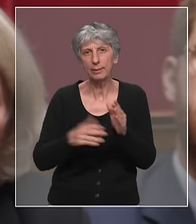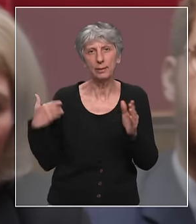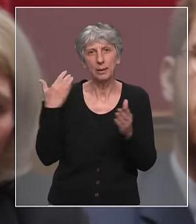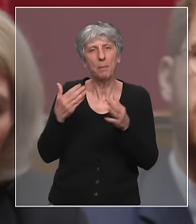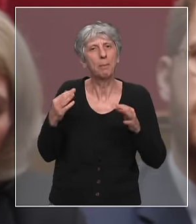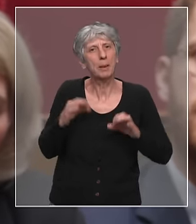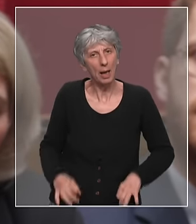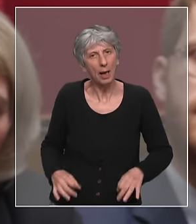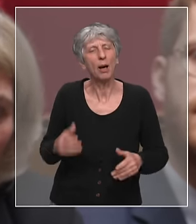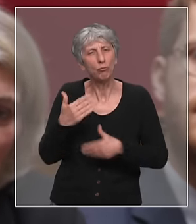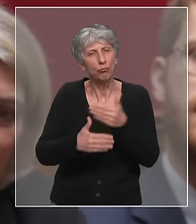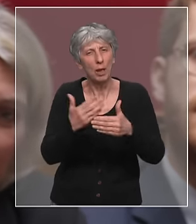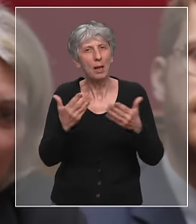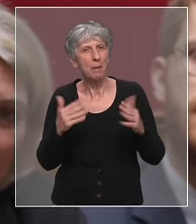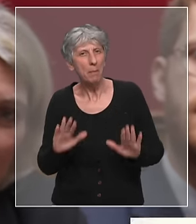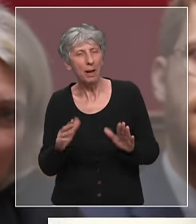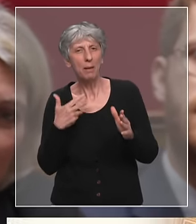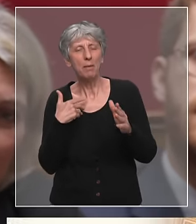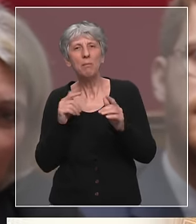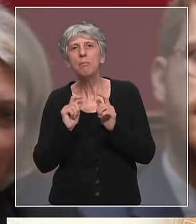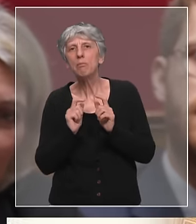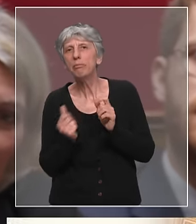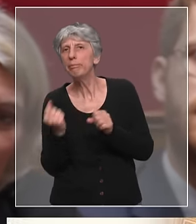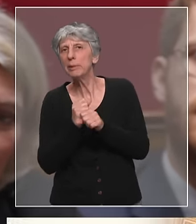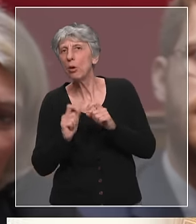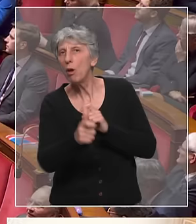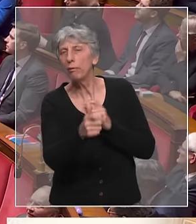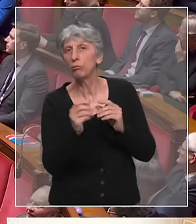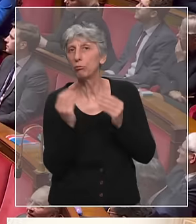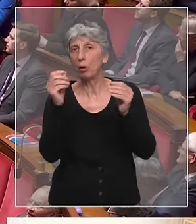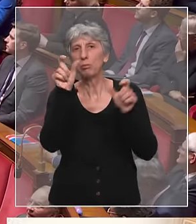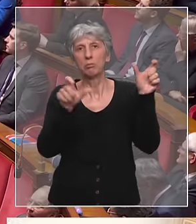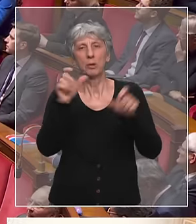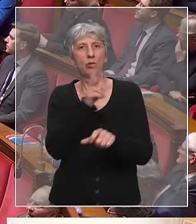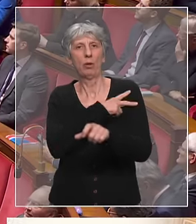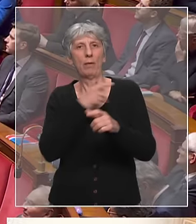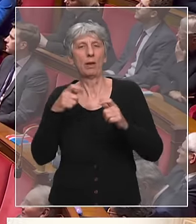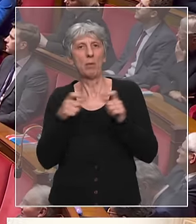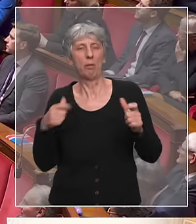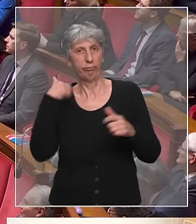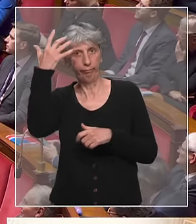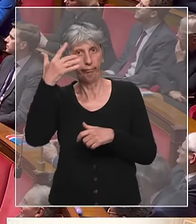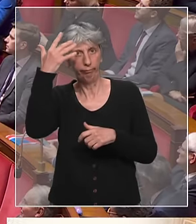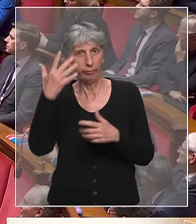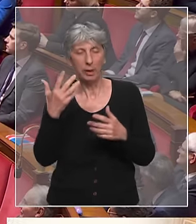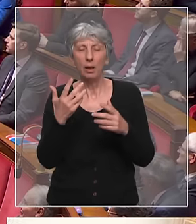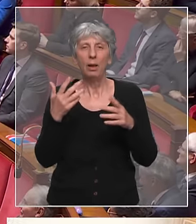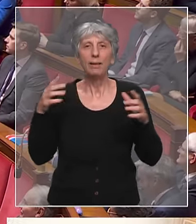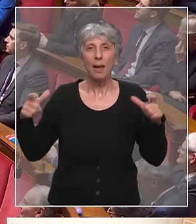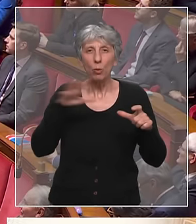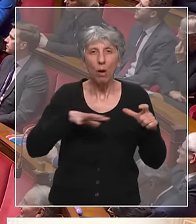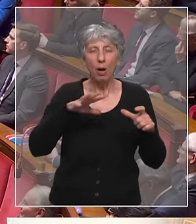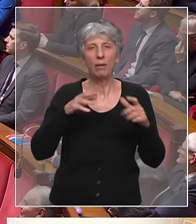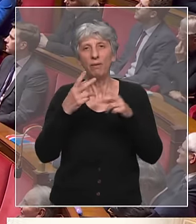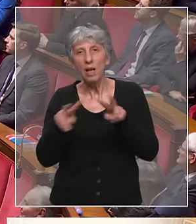primaire, il n'en reste pas moins que les modalités de mise en œuvre peuvent inquiéter les chefs d'établissement. D'autant que d'un territoire à l'autre, d'une ville à l'autre, d'un